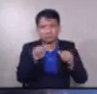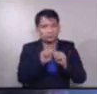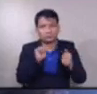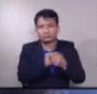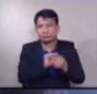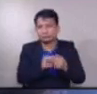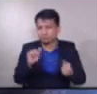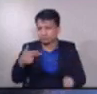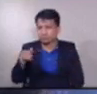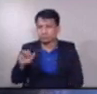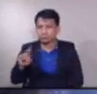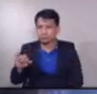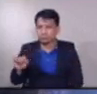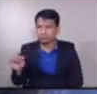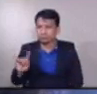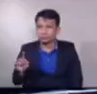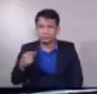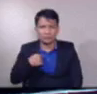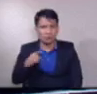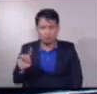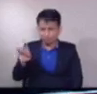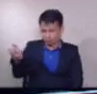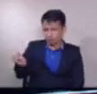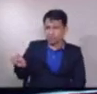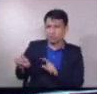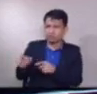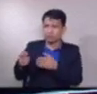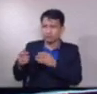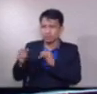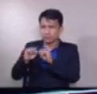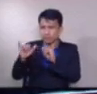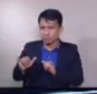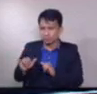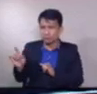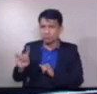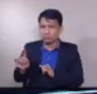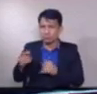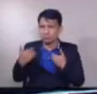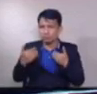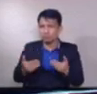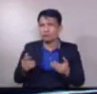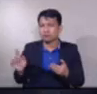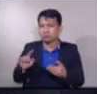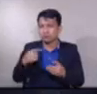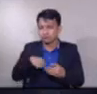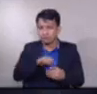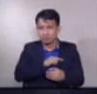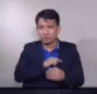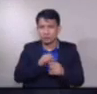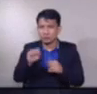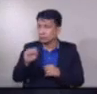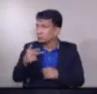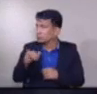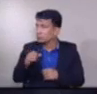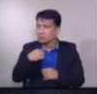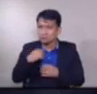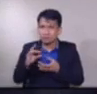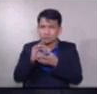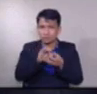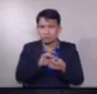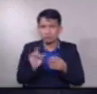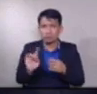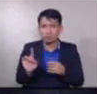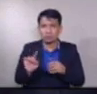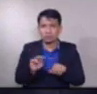kasi we have our own jurisdiction. So, anong gusto niyong judicial system? Yung judicial system dapat, kung meron tayong Sharia court, meron din yung tinatawag